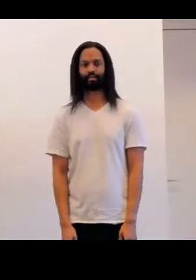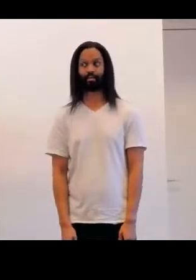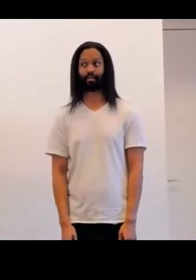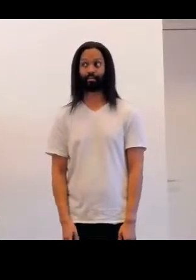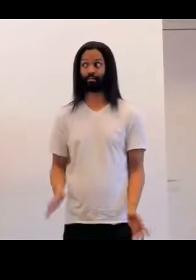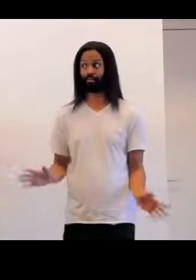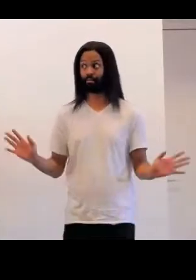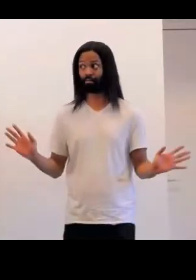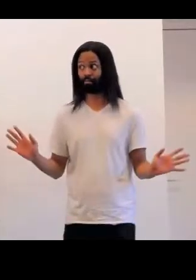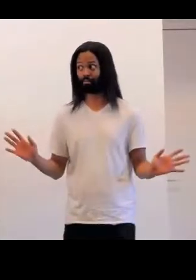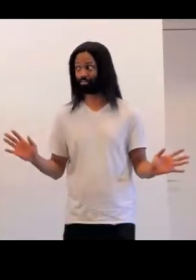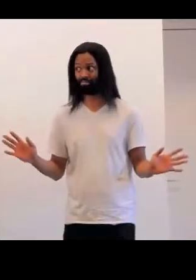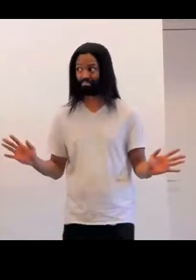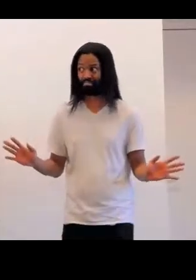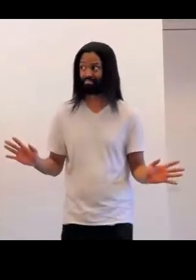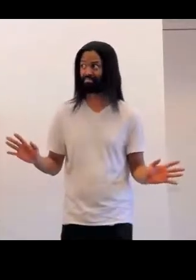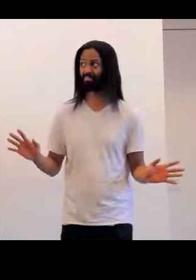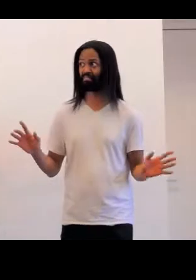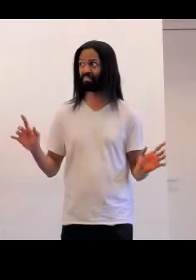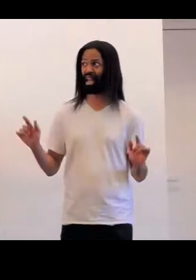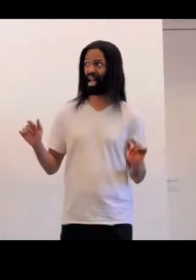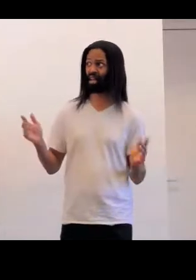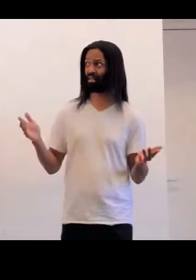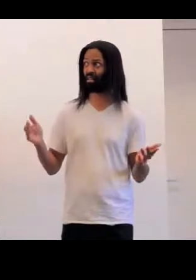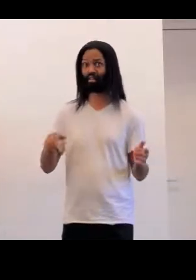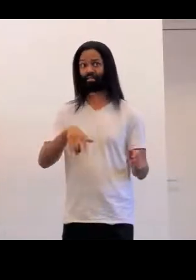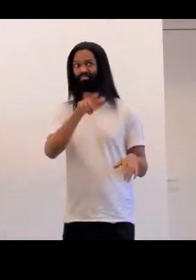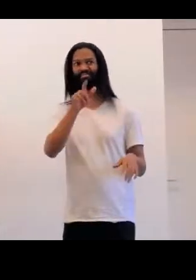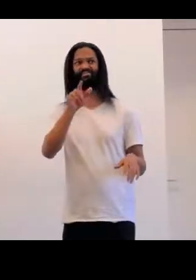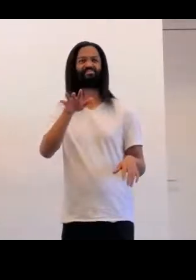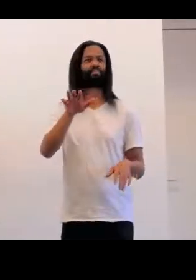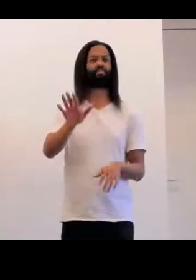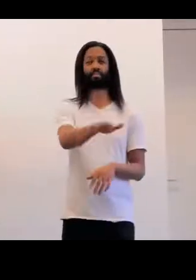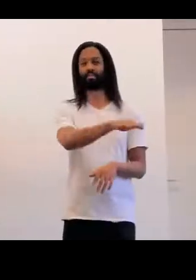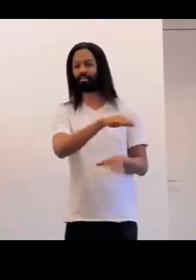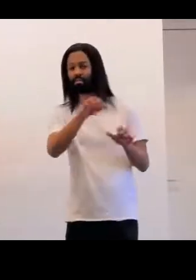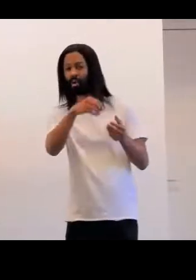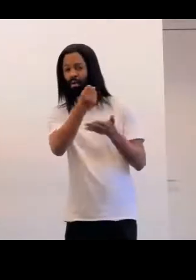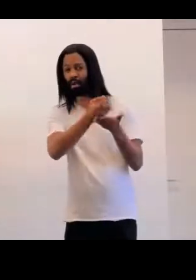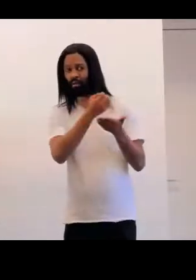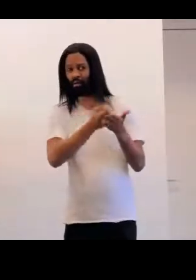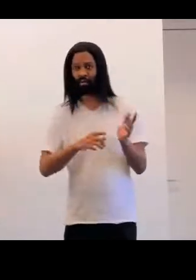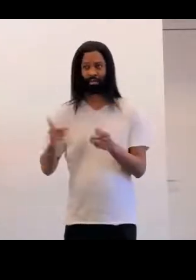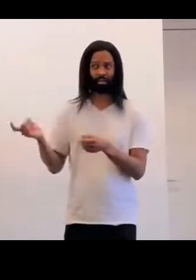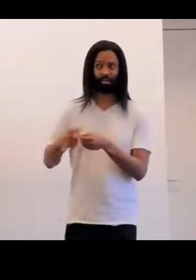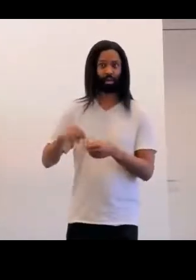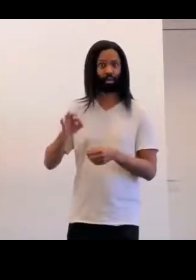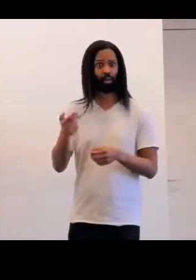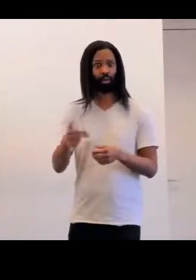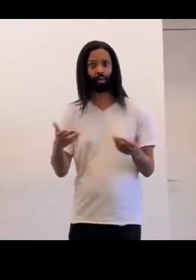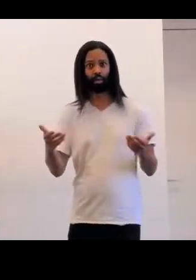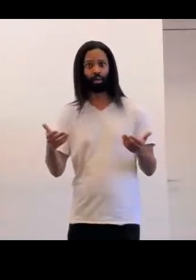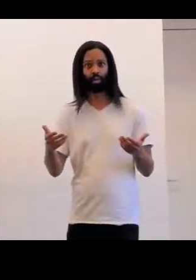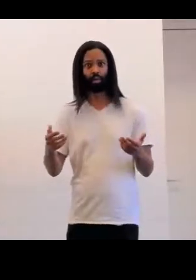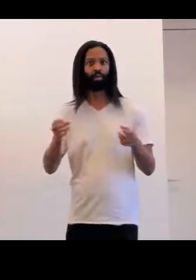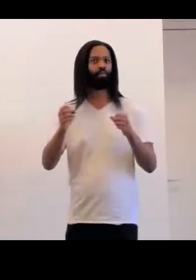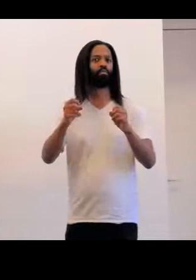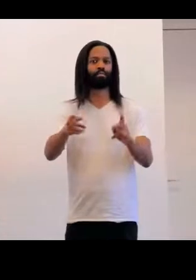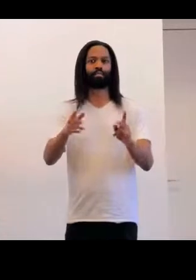Nadège, non, quelqu'un peut me préciser si elle est là ou pas. Bon, écoutez, on va ouvrir la discussion en attendant